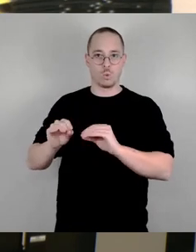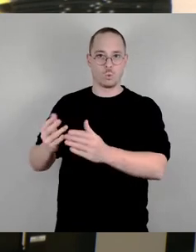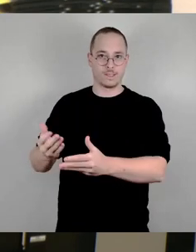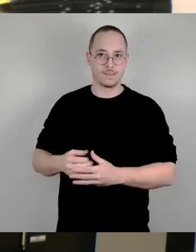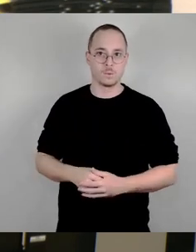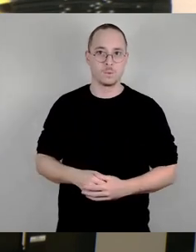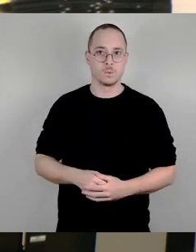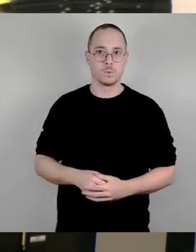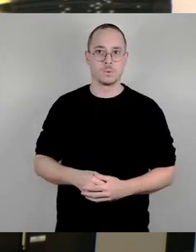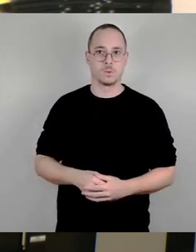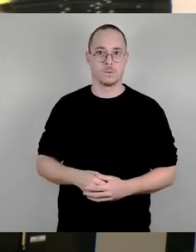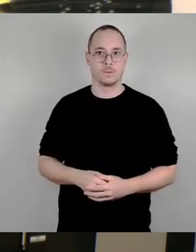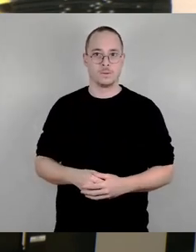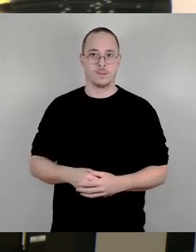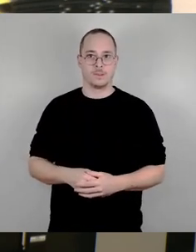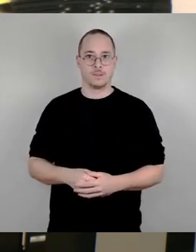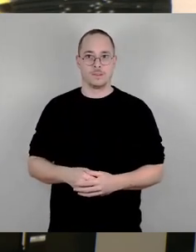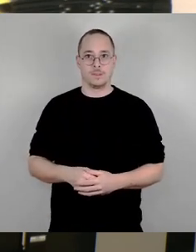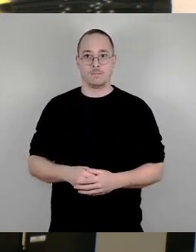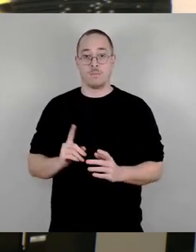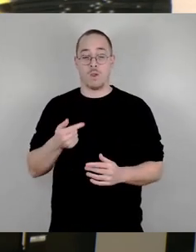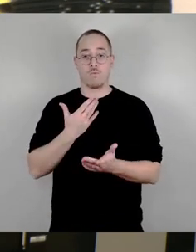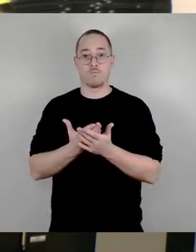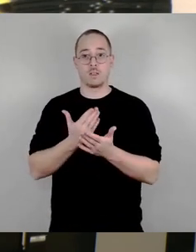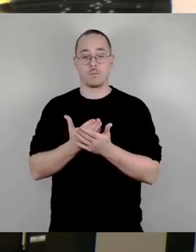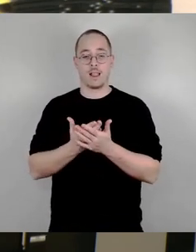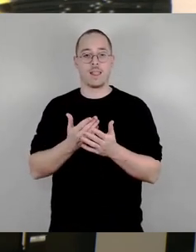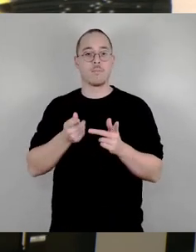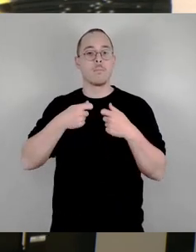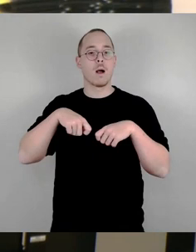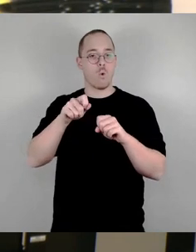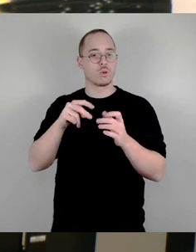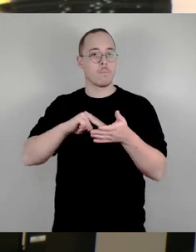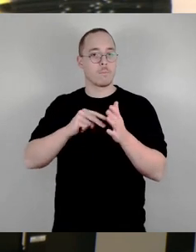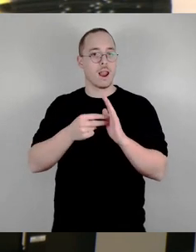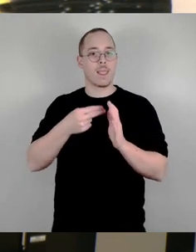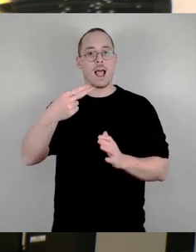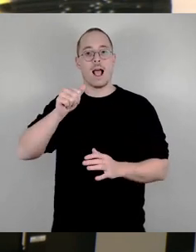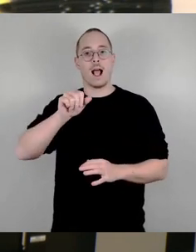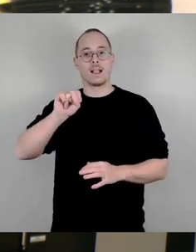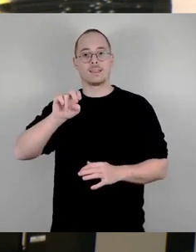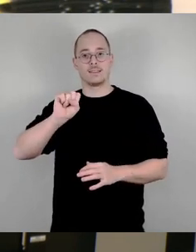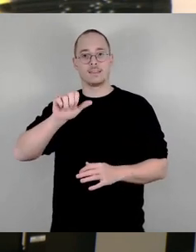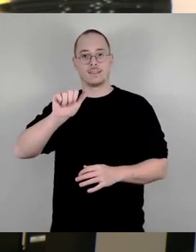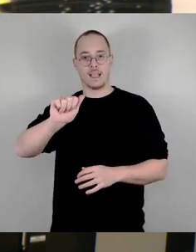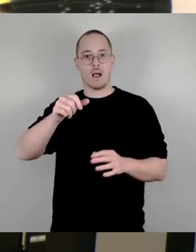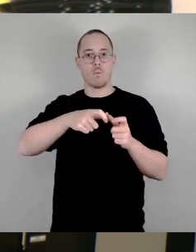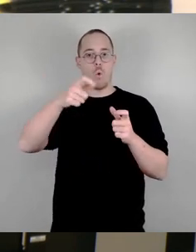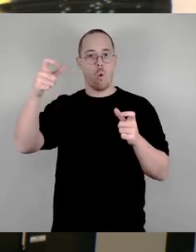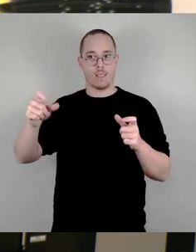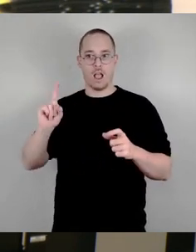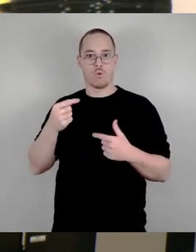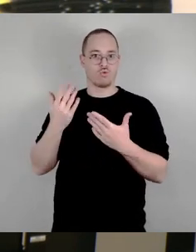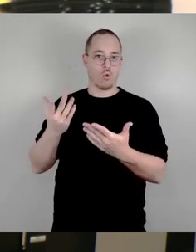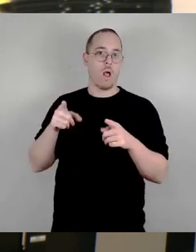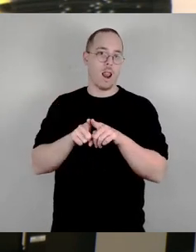Bebauungsplan Hansabogen auch angeordnet werden. Und ich finde, so einfach darf sich die Verwaltung nicht machen, zu